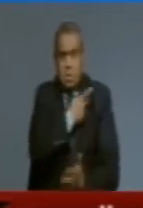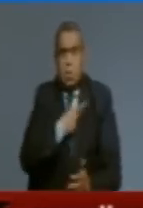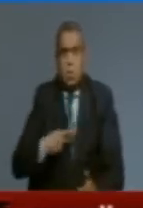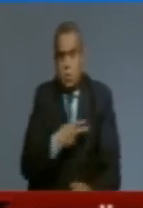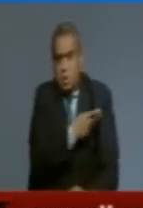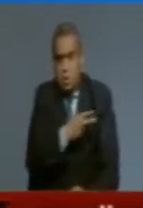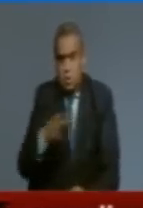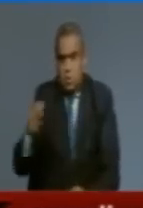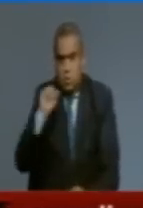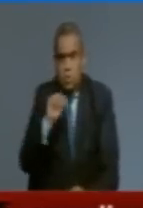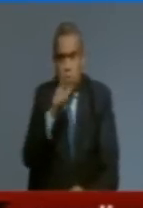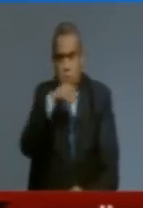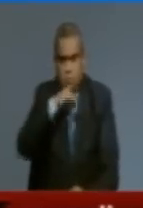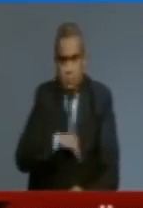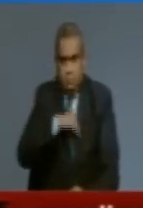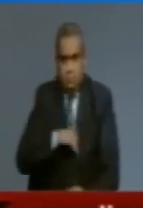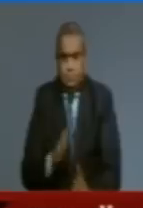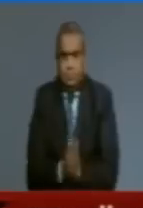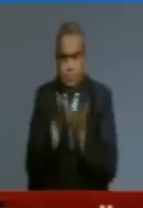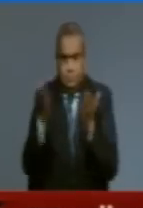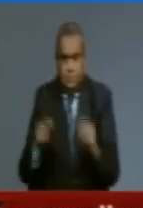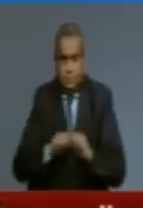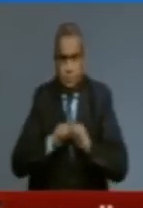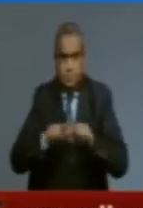أريد أن أبدأ